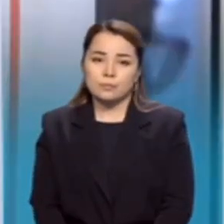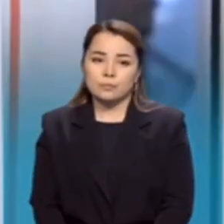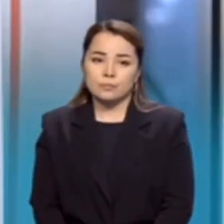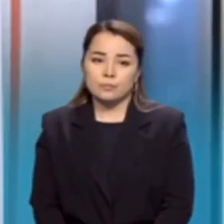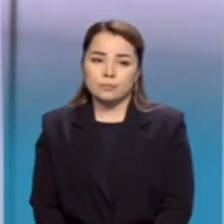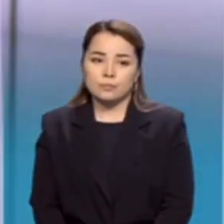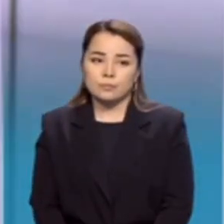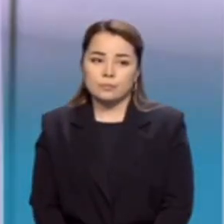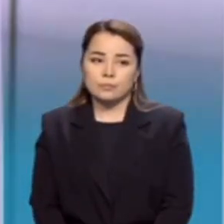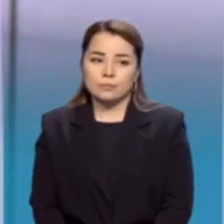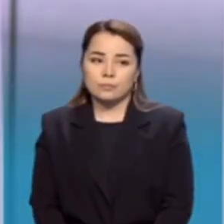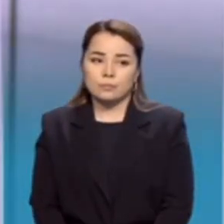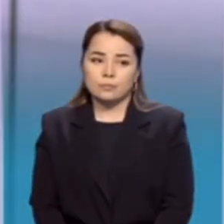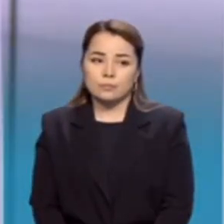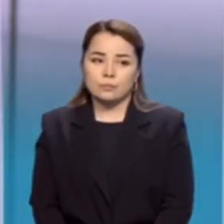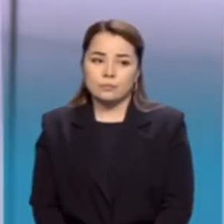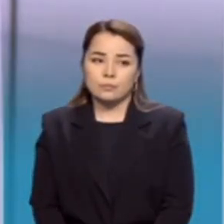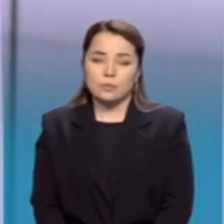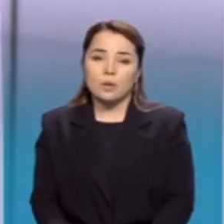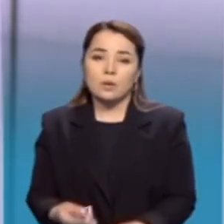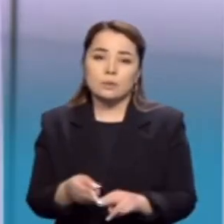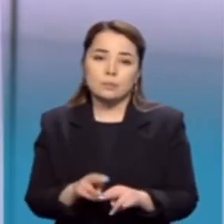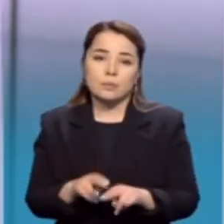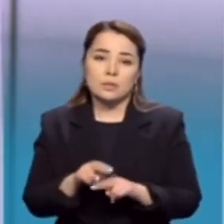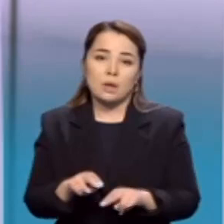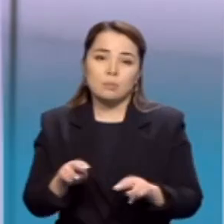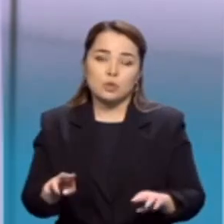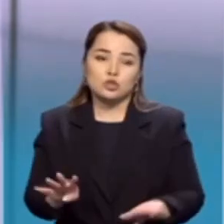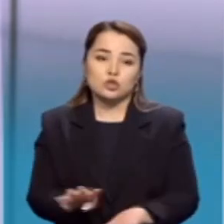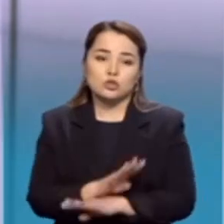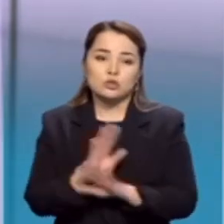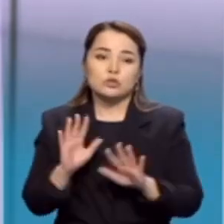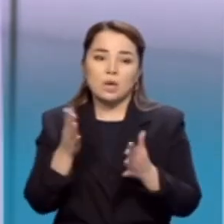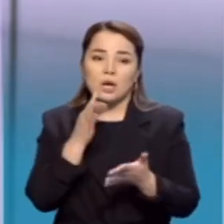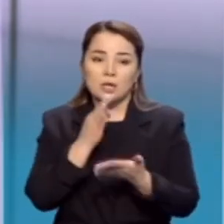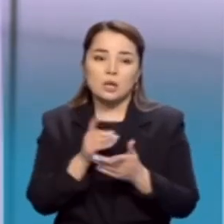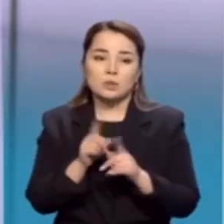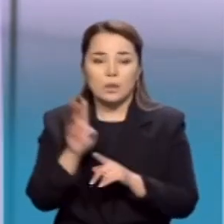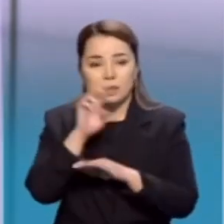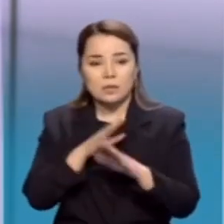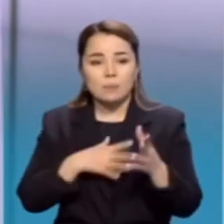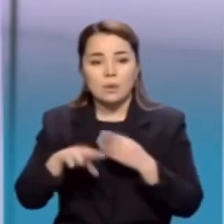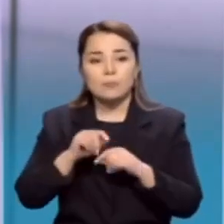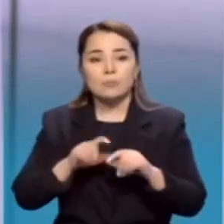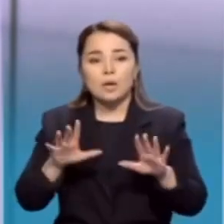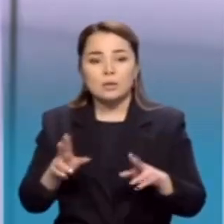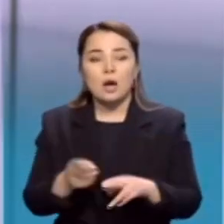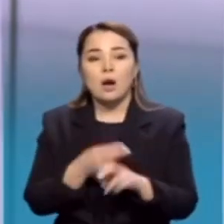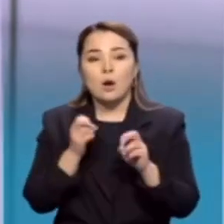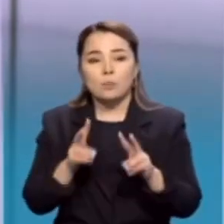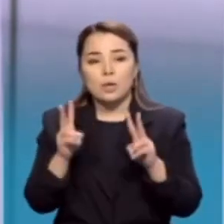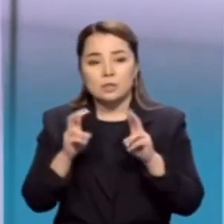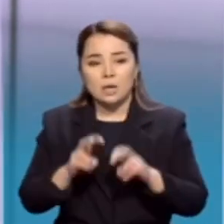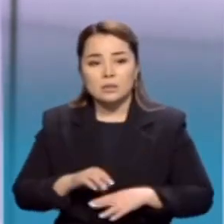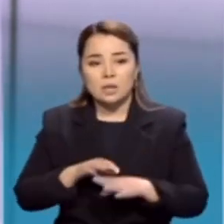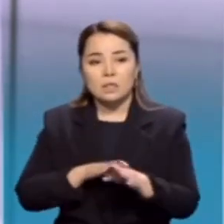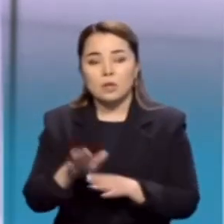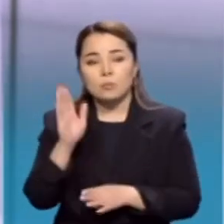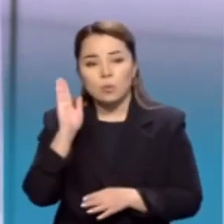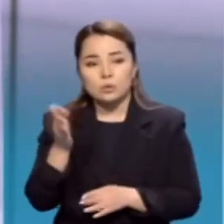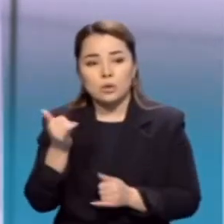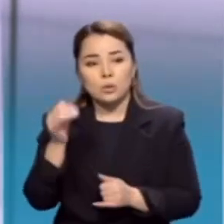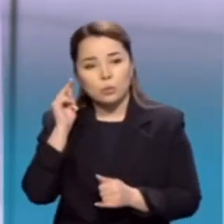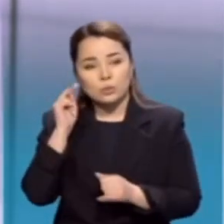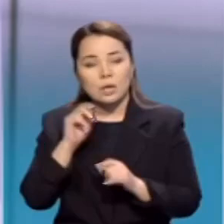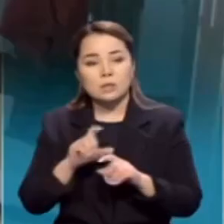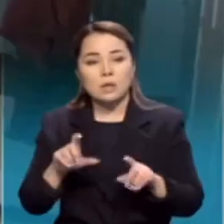Қазақстан. Дәл осы Петропавлдағы жантүршігерлік оқиғадан кейін елдегі барлық мектептің қауіпсіздігі тексерілетін болды. Оқу